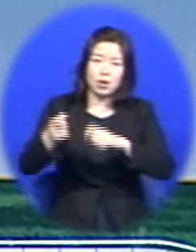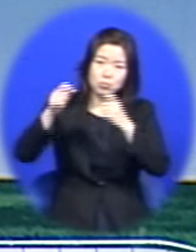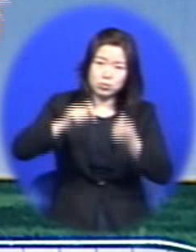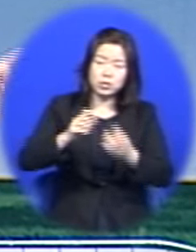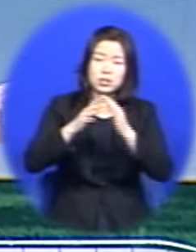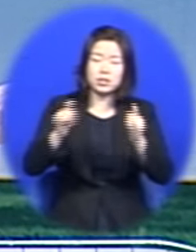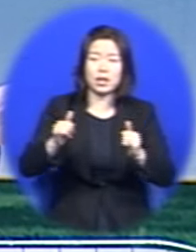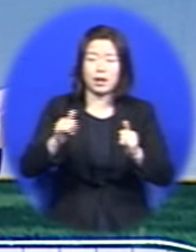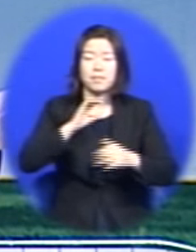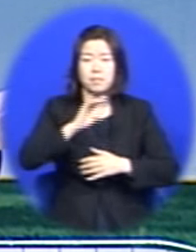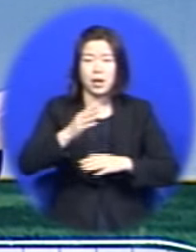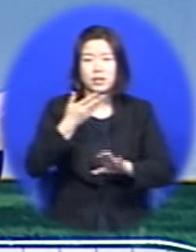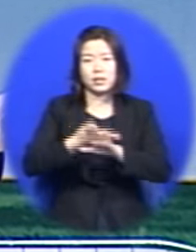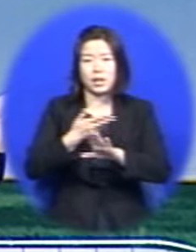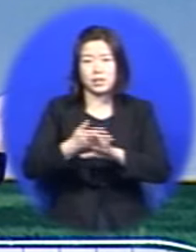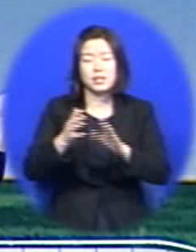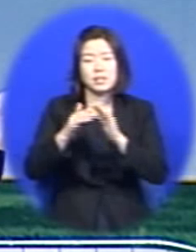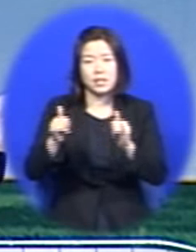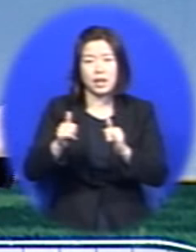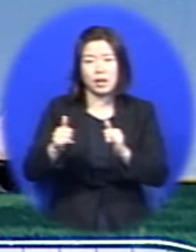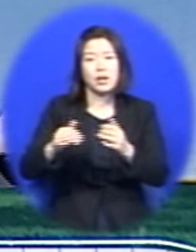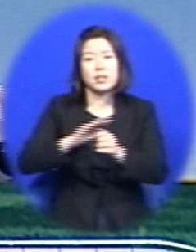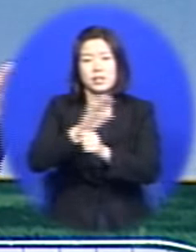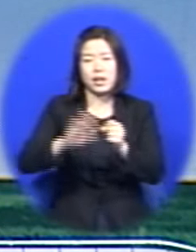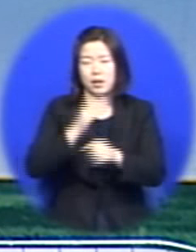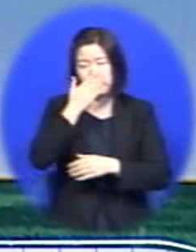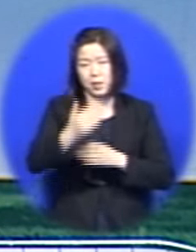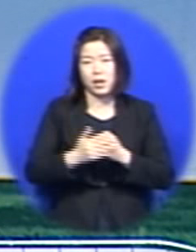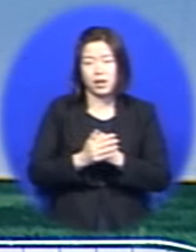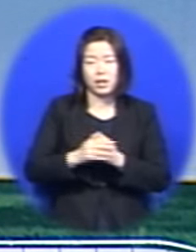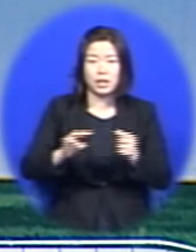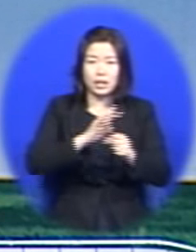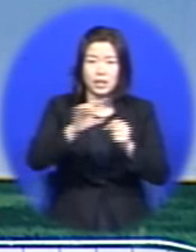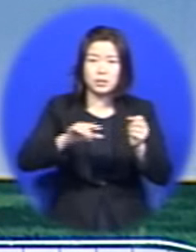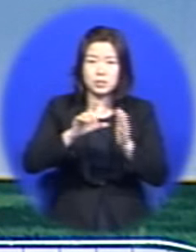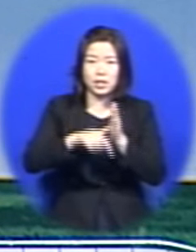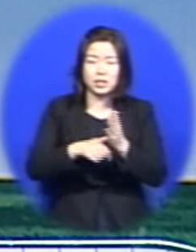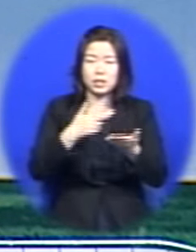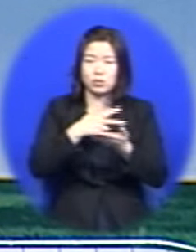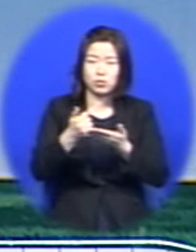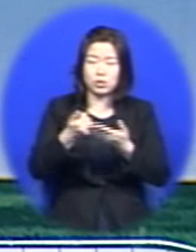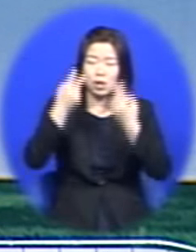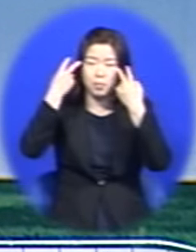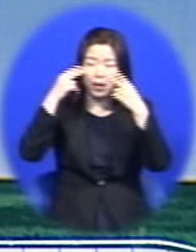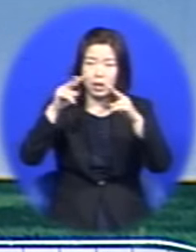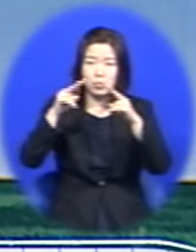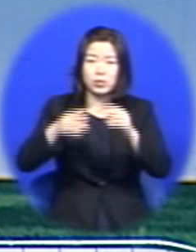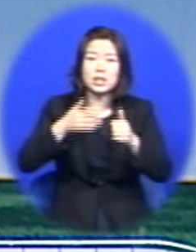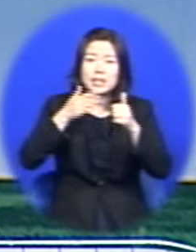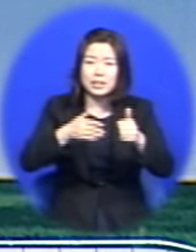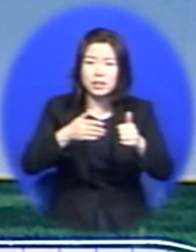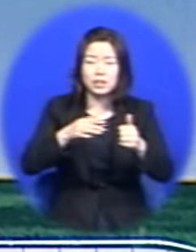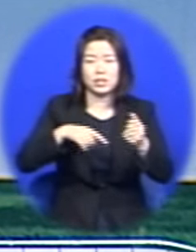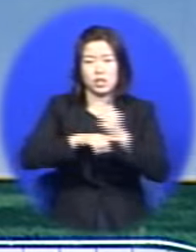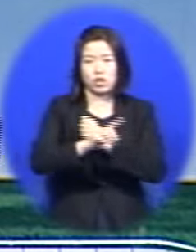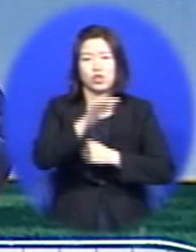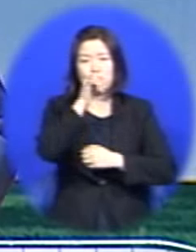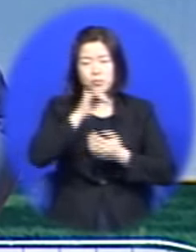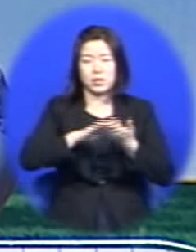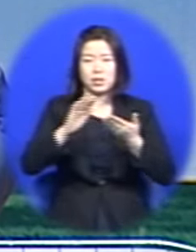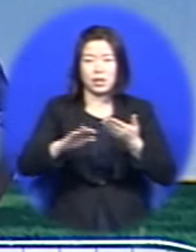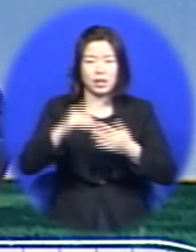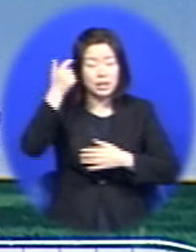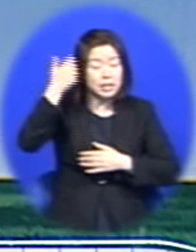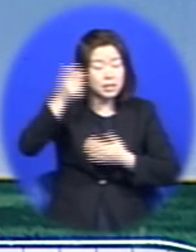다른 사람을 사랑할 수 있는 거예요. 24시간 주님을 바라보시라고 권해드리는 이유예요. 영성일기